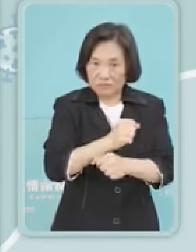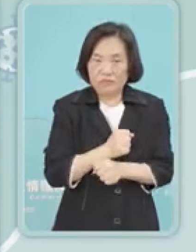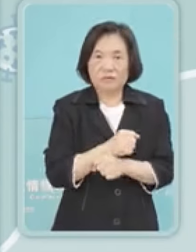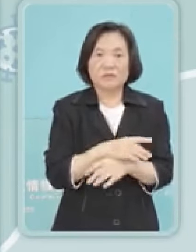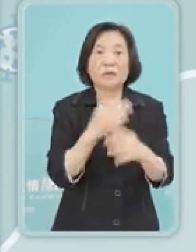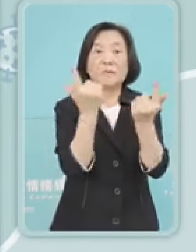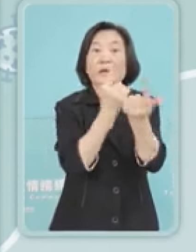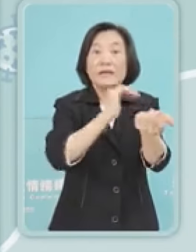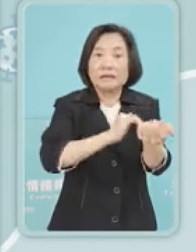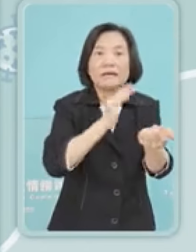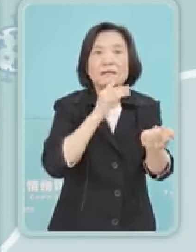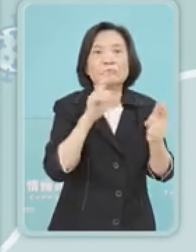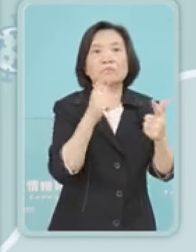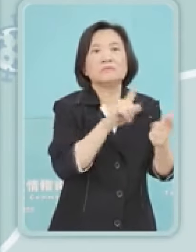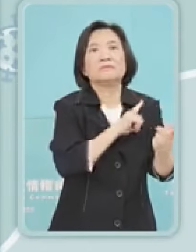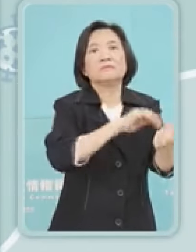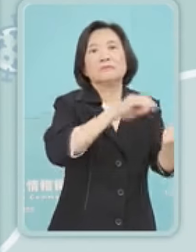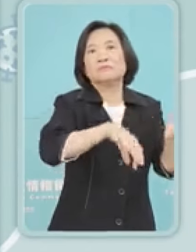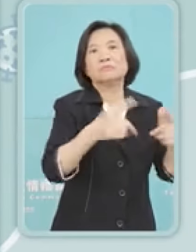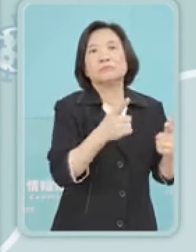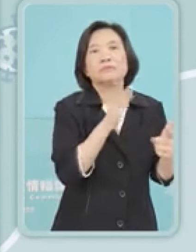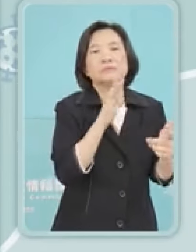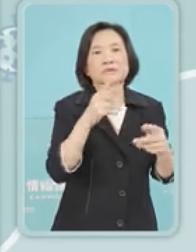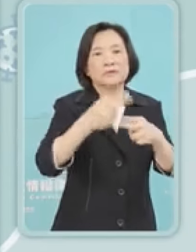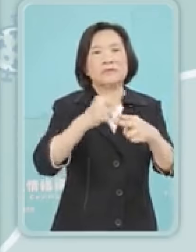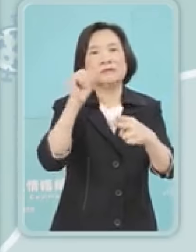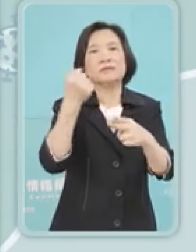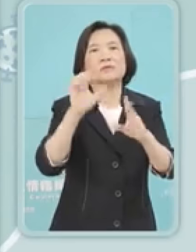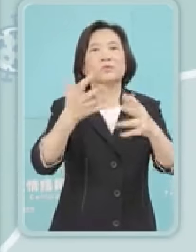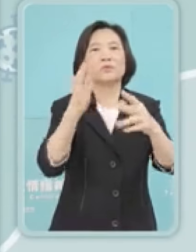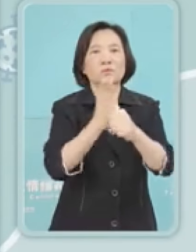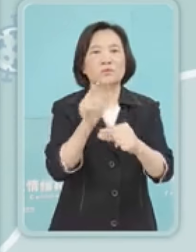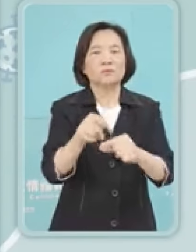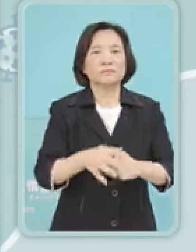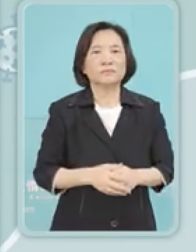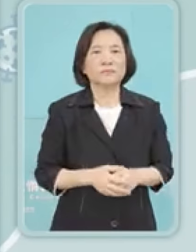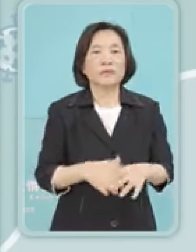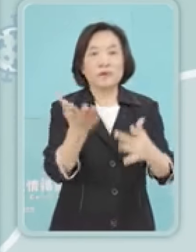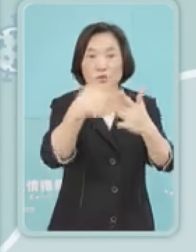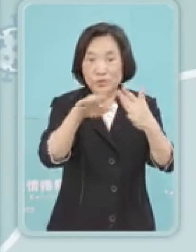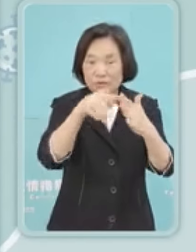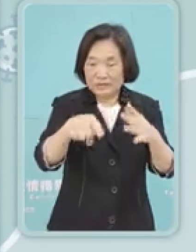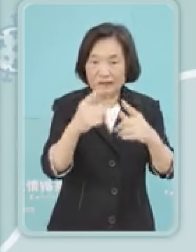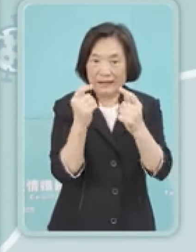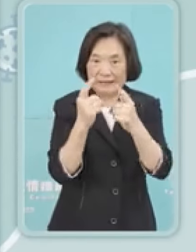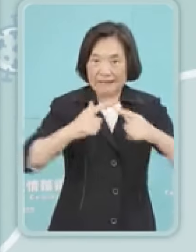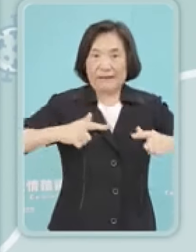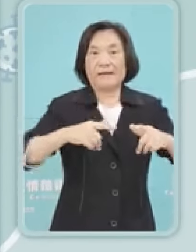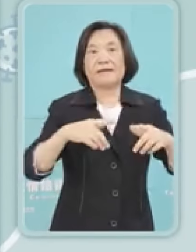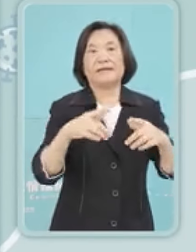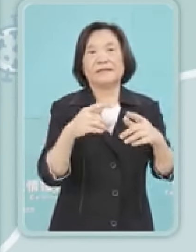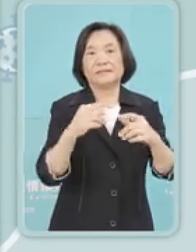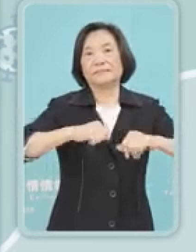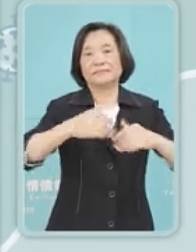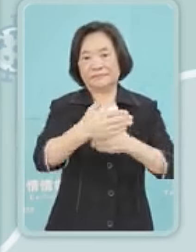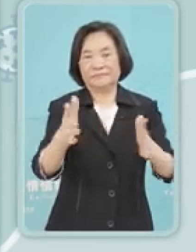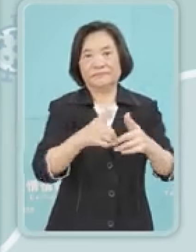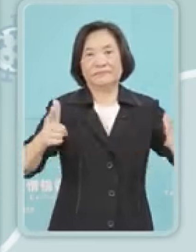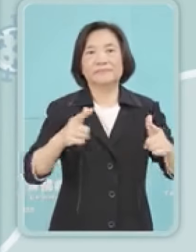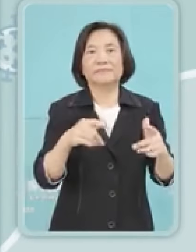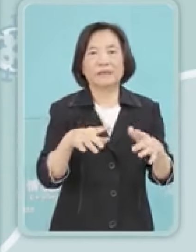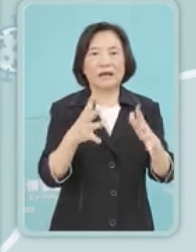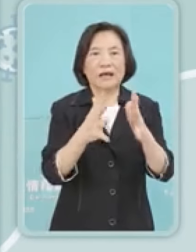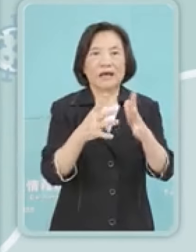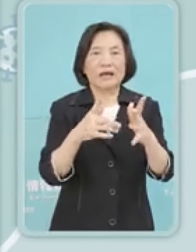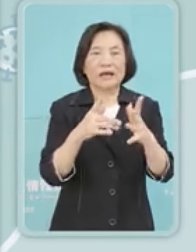北一就在信义国中了，他就不是在他们北一里面。我想这个用学校的空间，你知道哈，空间比较大哦，啊比较不会